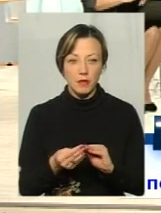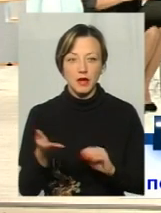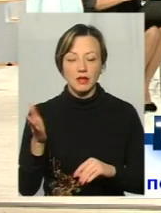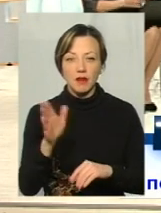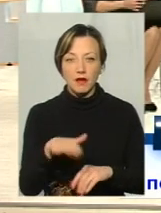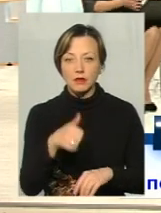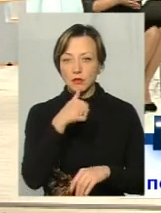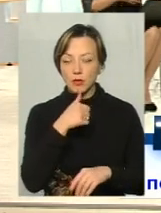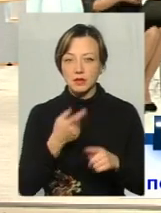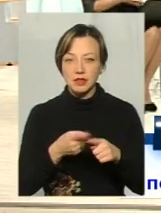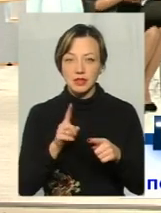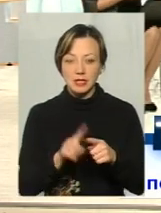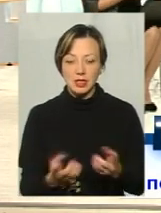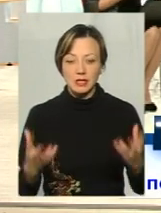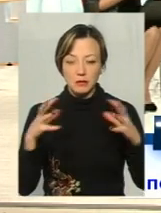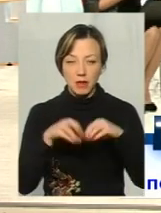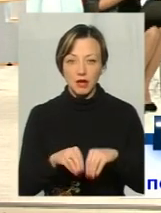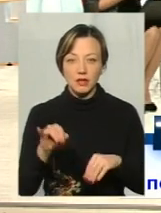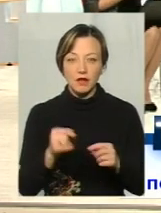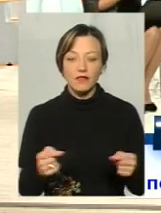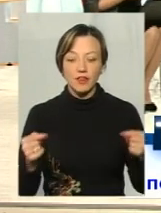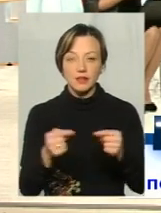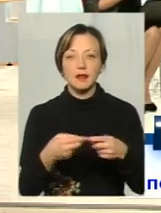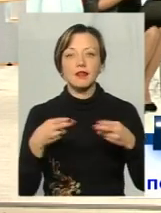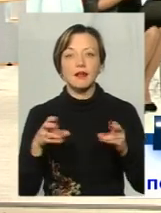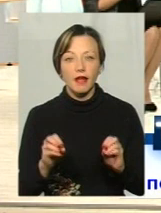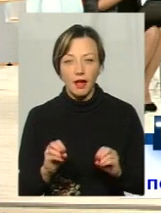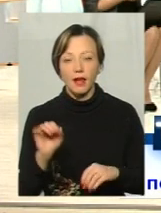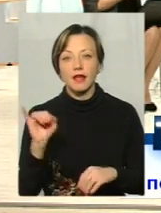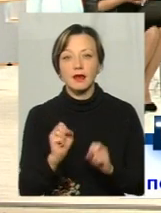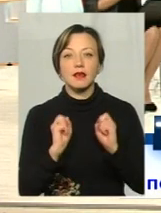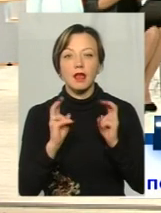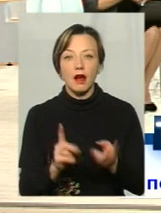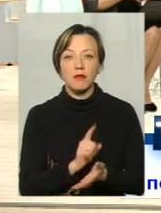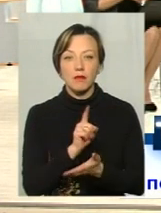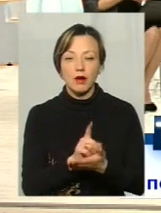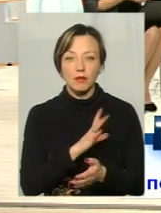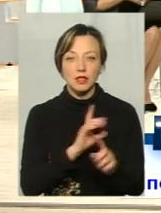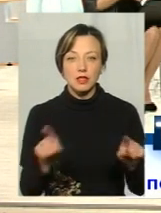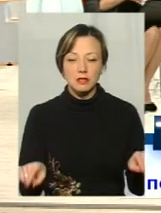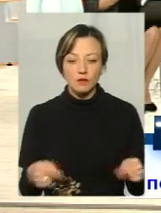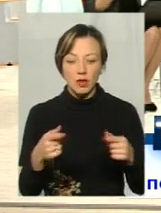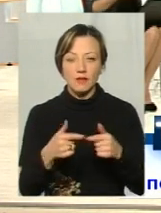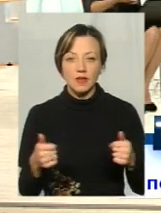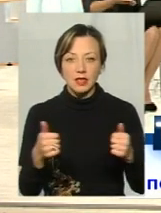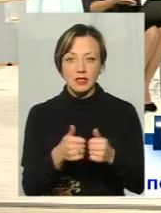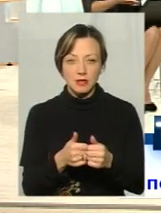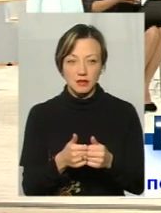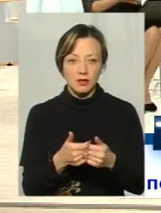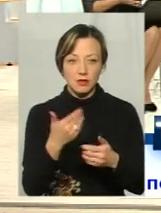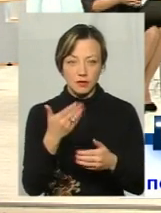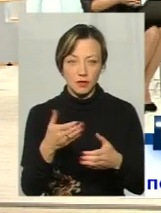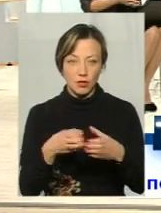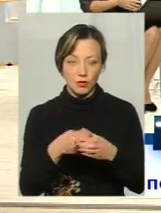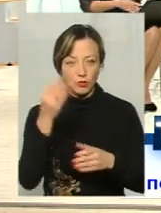Давайте все ж таки спробуємо цей пазл зібрати і визначити, де і як має бути створене це відділення, ну от ініціативною